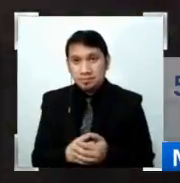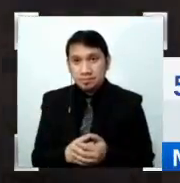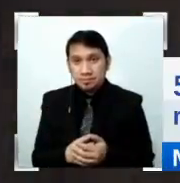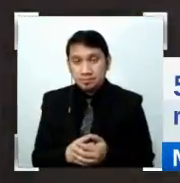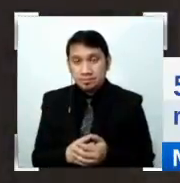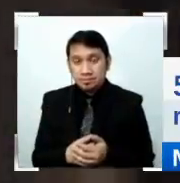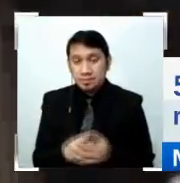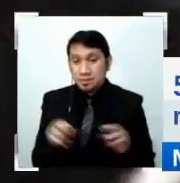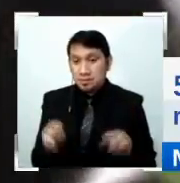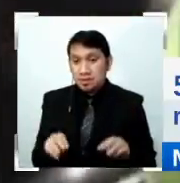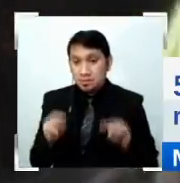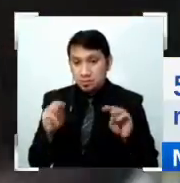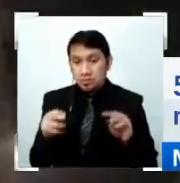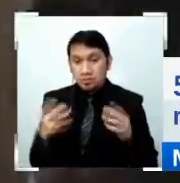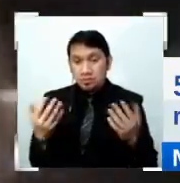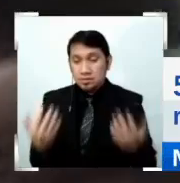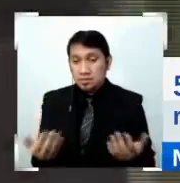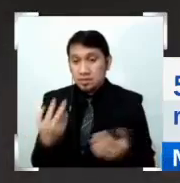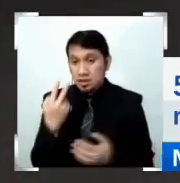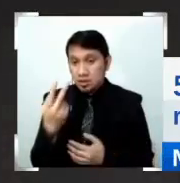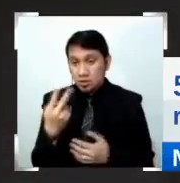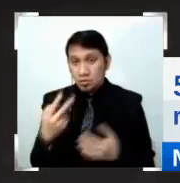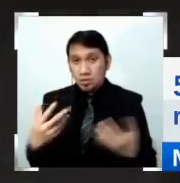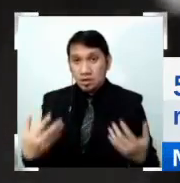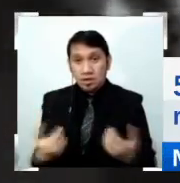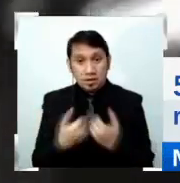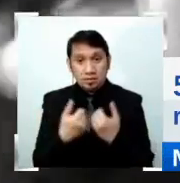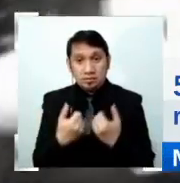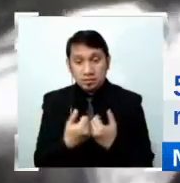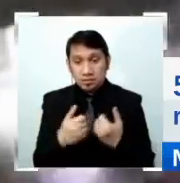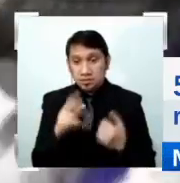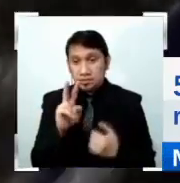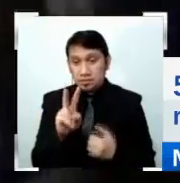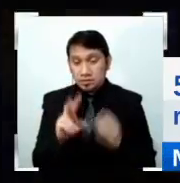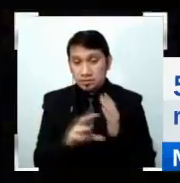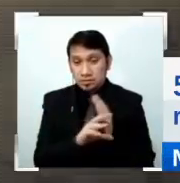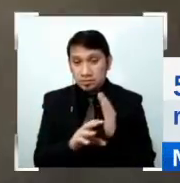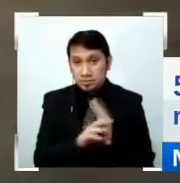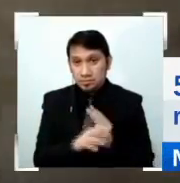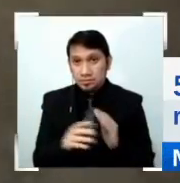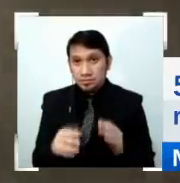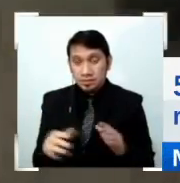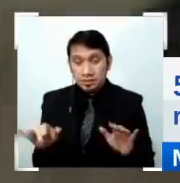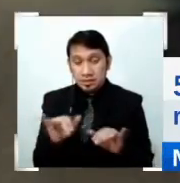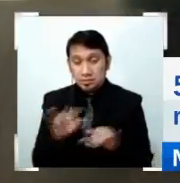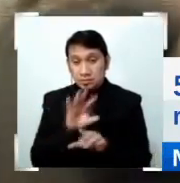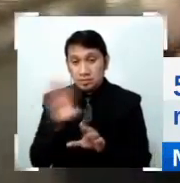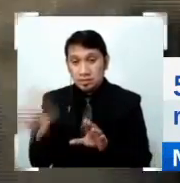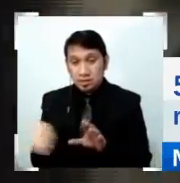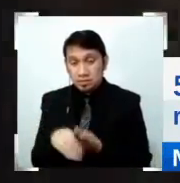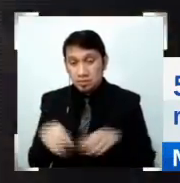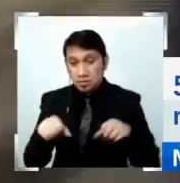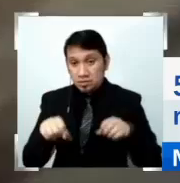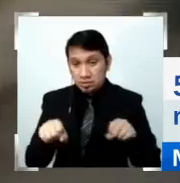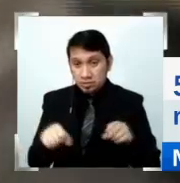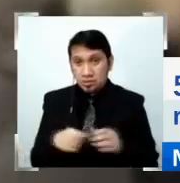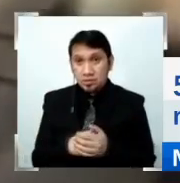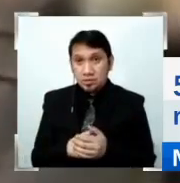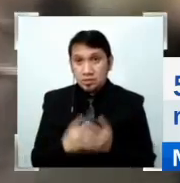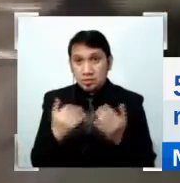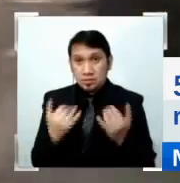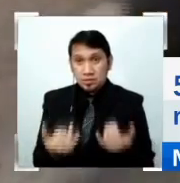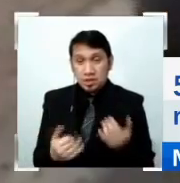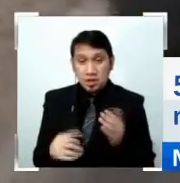kotse ang nagsalpukan sa MH Del Pilar Street. Damay at sumemplang ang isang motorsiklo. Ang pasahero ng isang sangkot na kotse